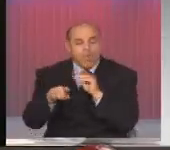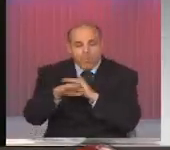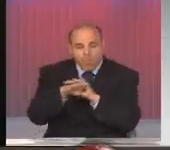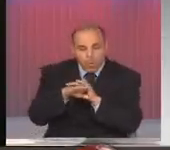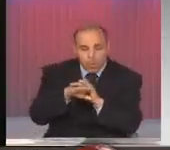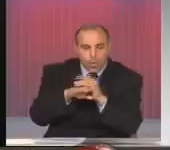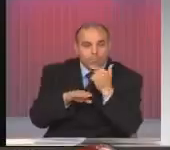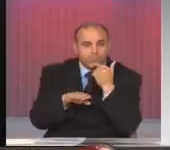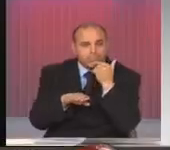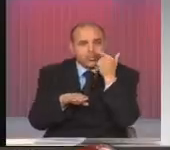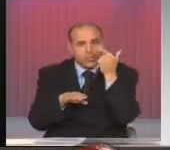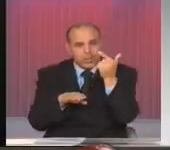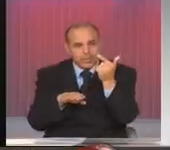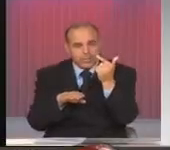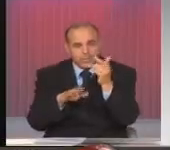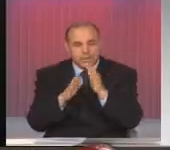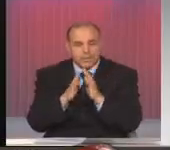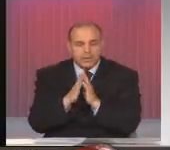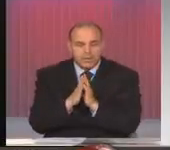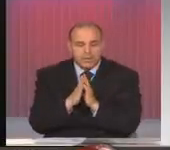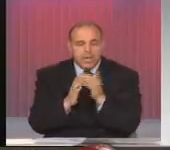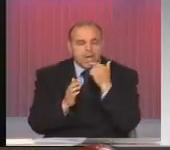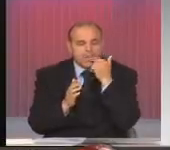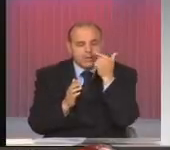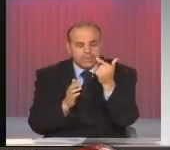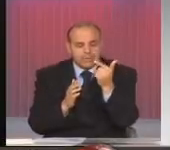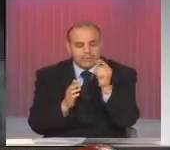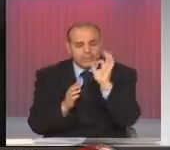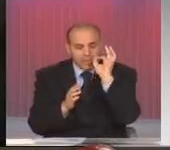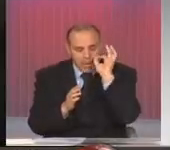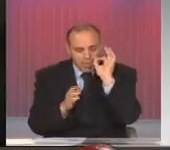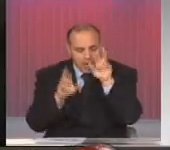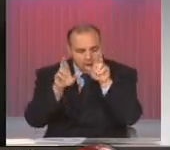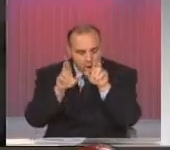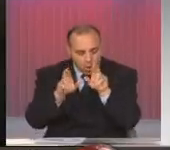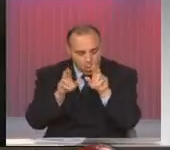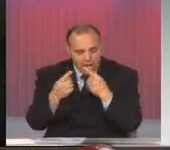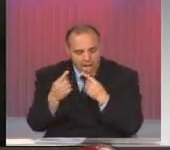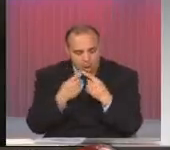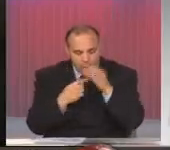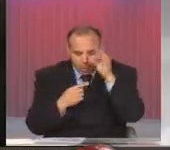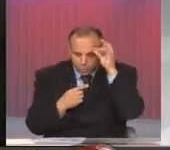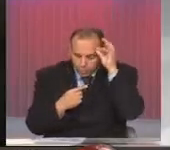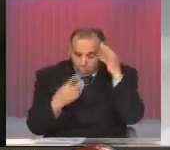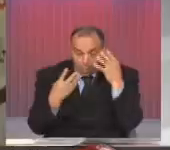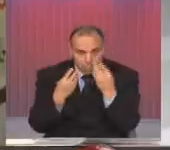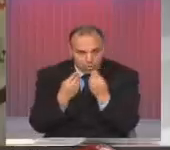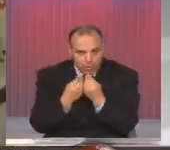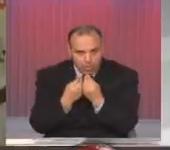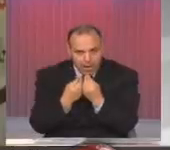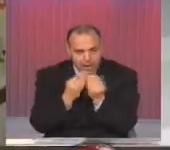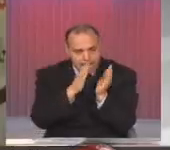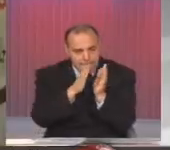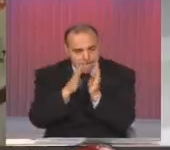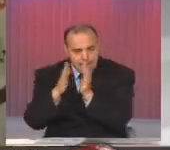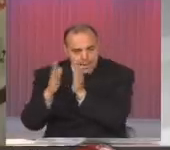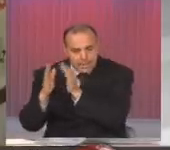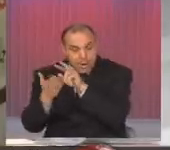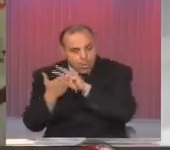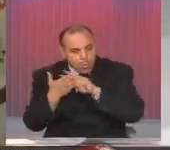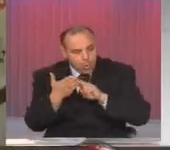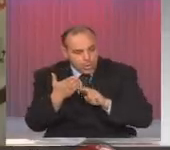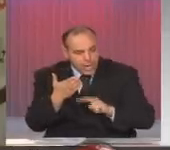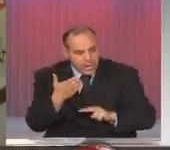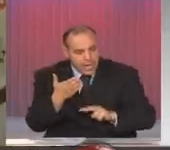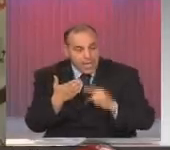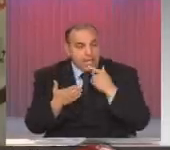المحاور التي طرحت في الملتقى الجمعياتي للمكتبات تحت عنوان الحوار الوطني المجتمعي حول المكتبات والمطالعة،